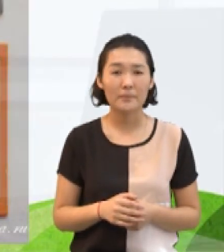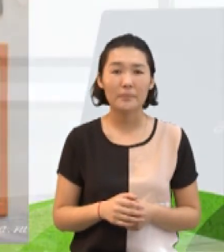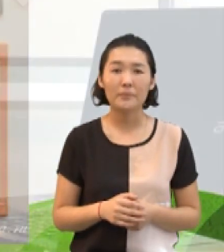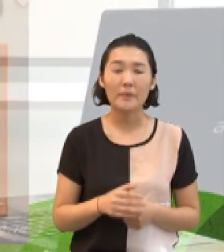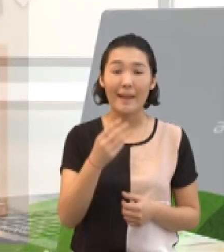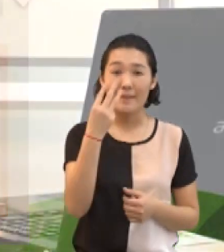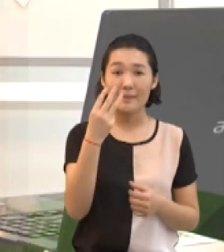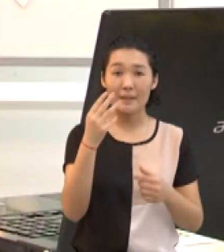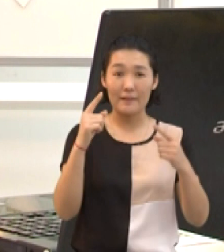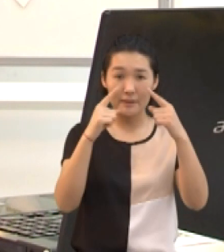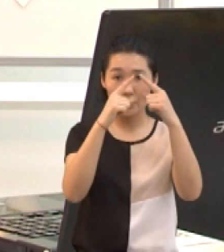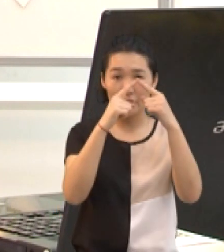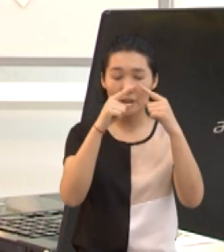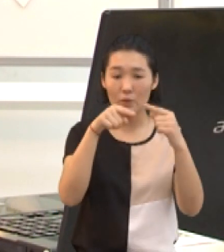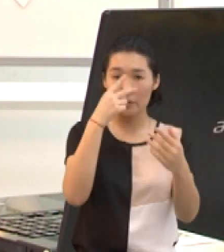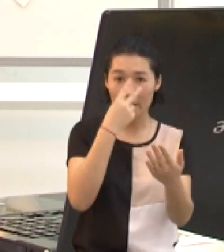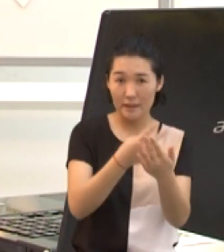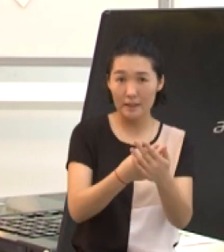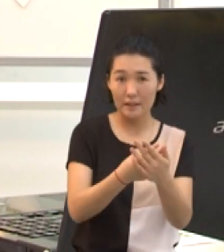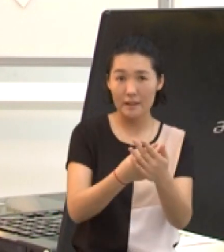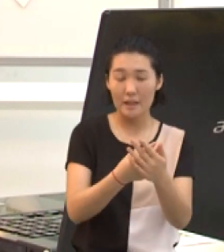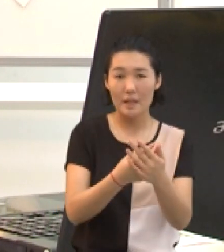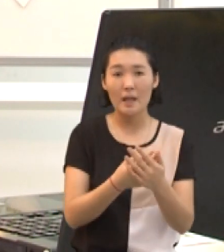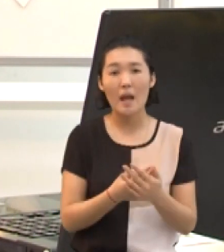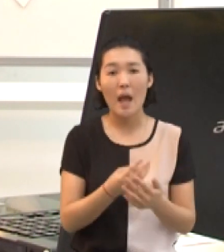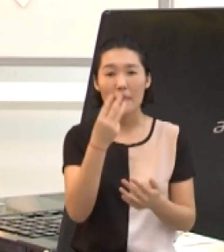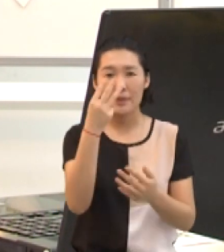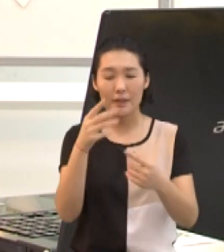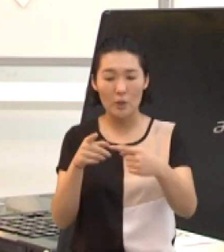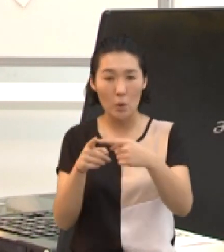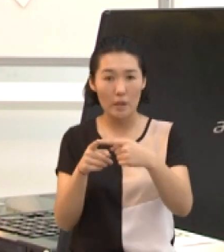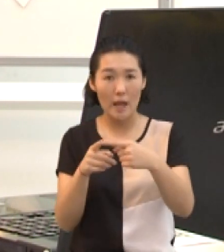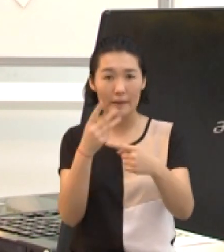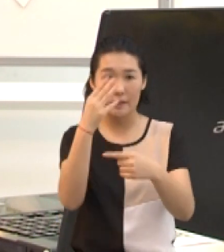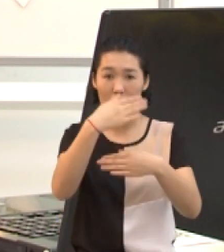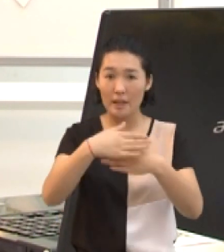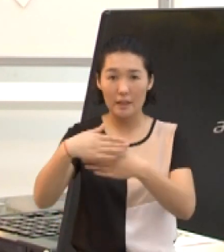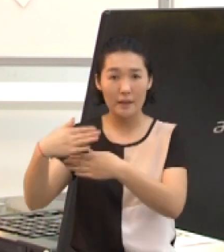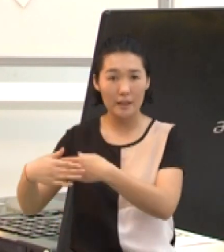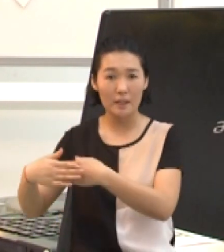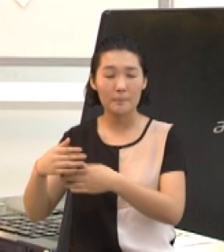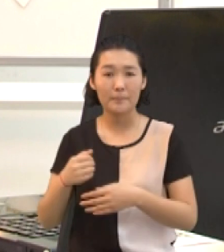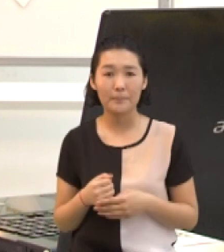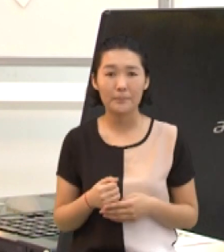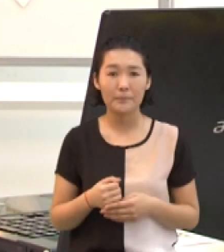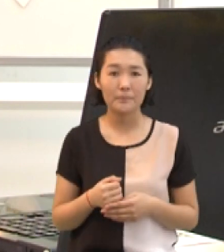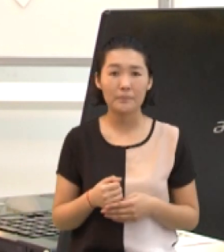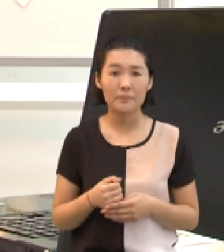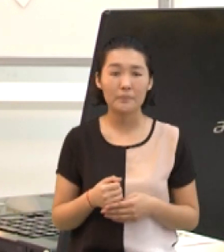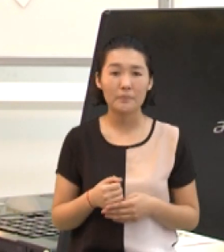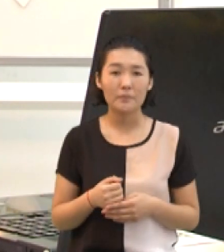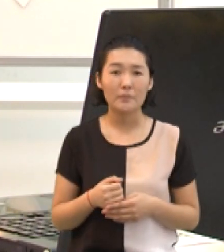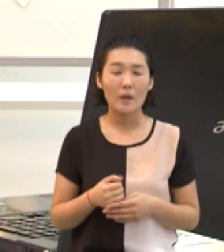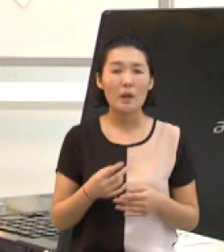Три вершины тут видны, три угла, три стороны. Ну, пожалуй,